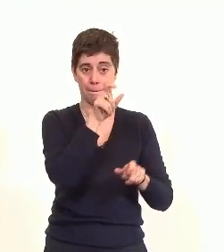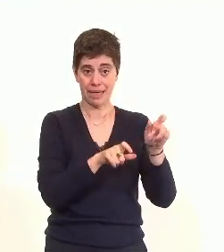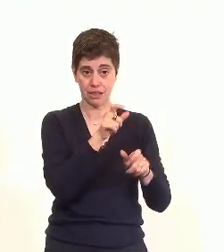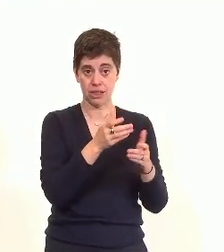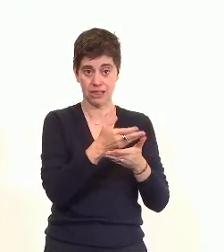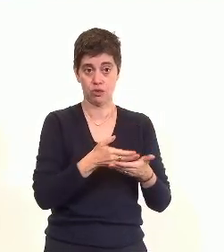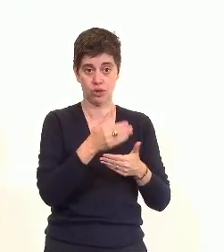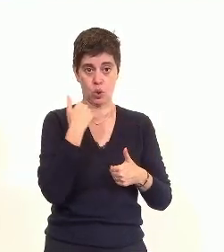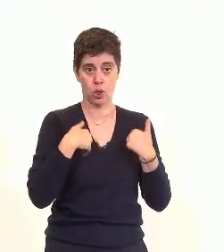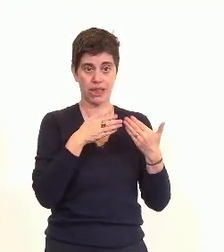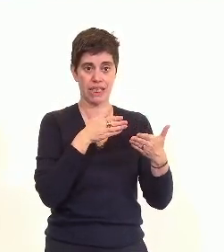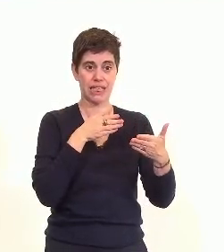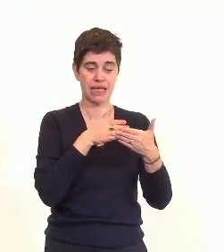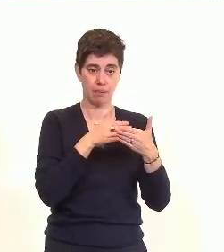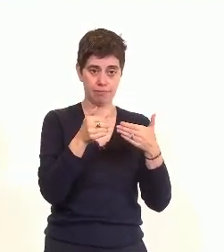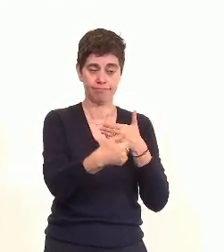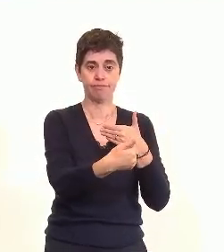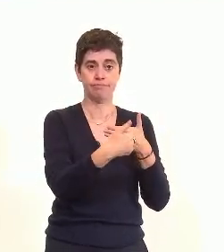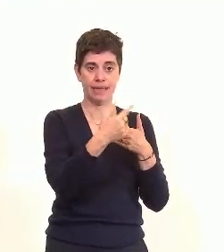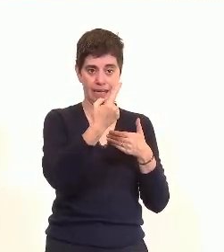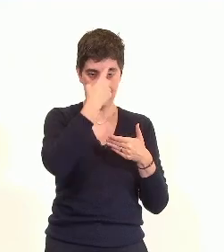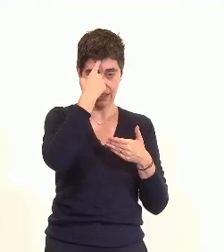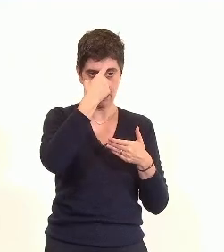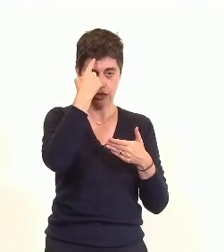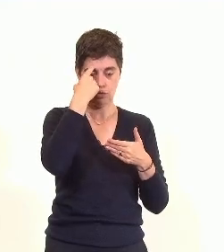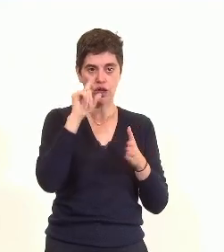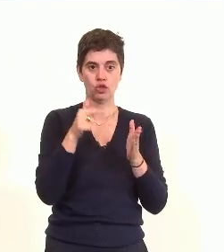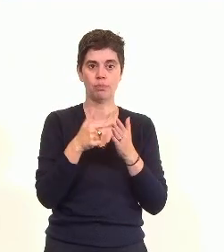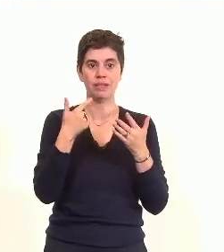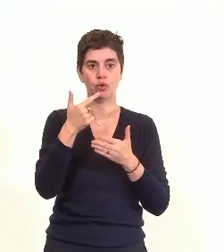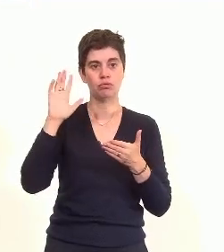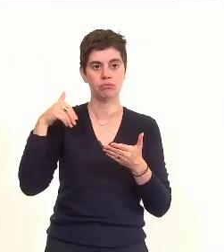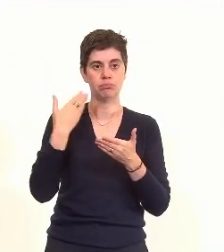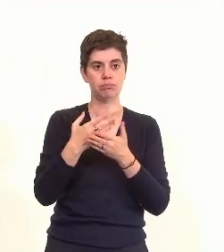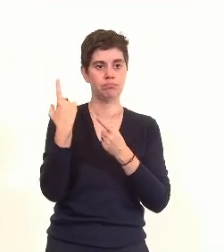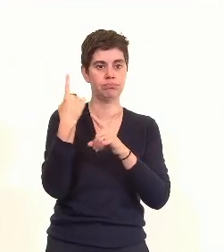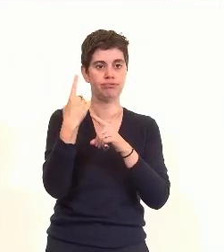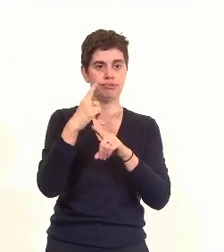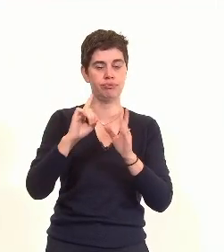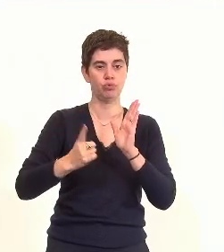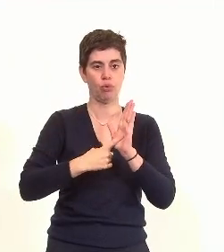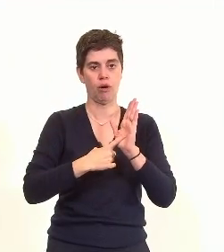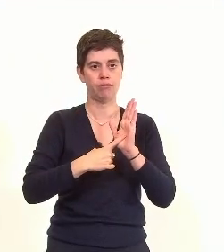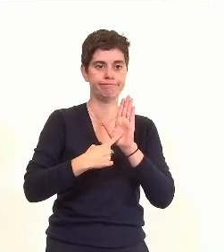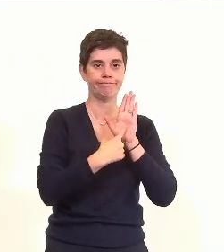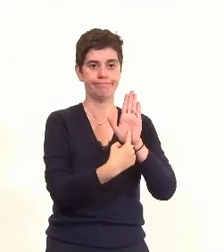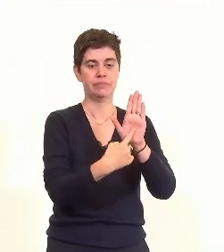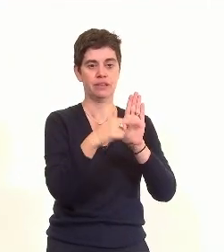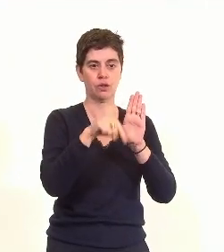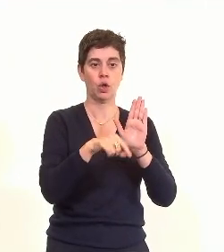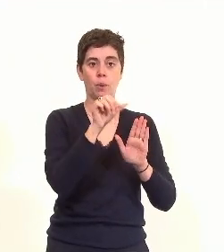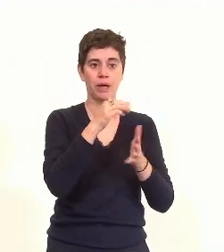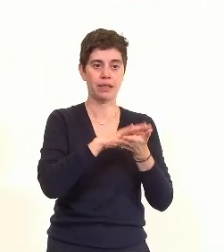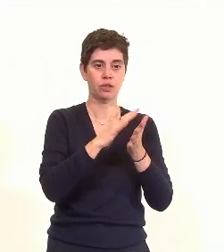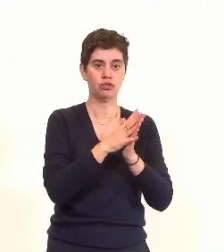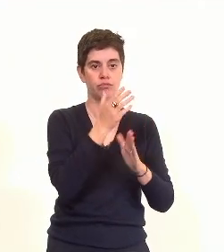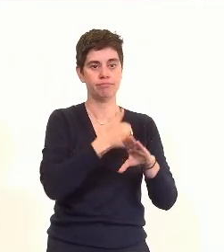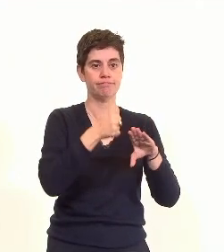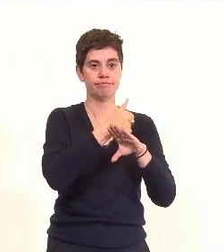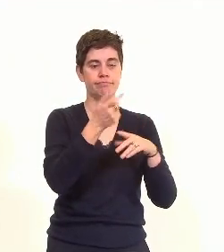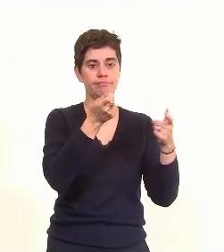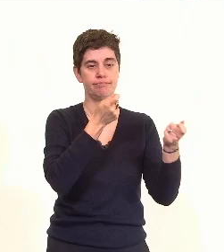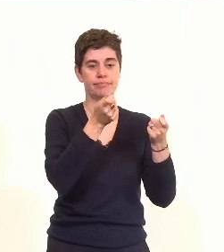de handicap intellectuel qui défend depuis 2002 les droits des personnes. C'est la première association à être directement gouvernée par des personnes en situation